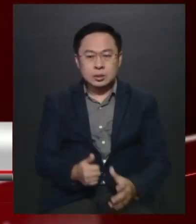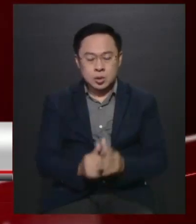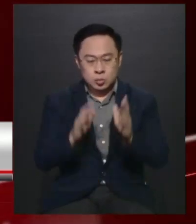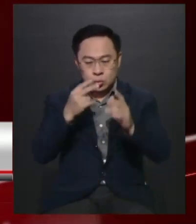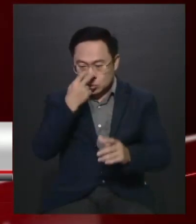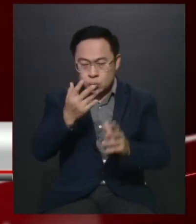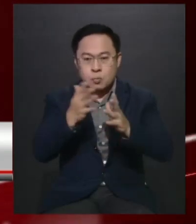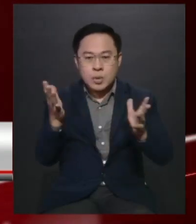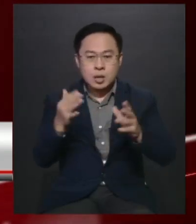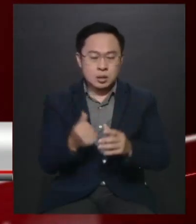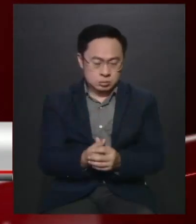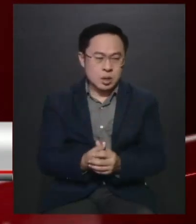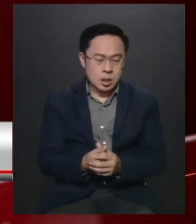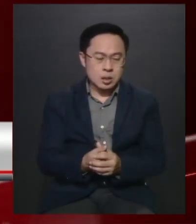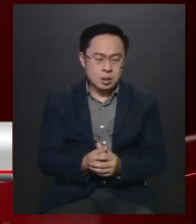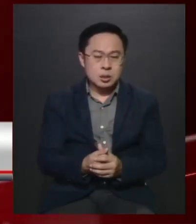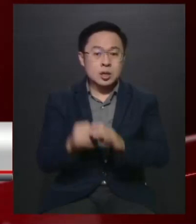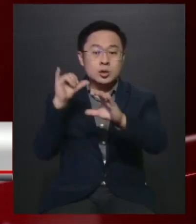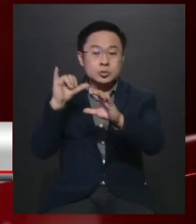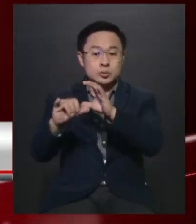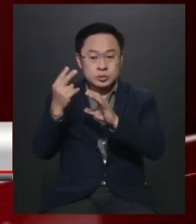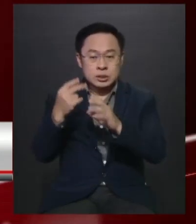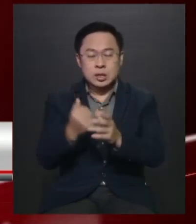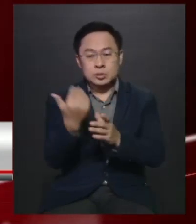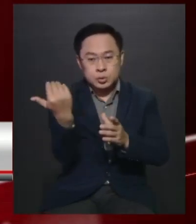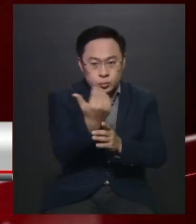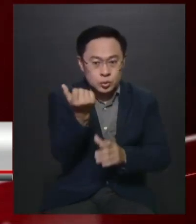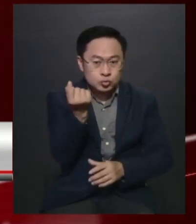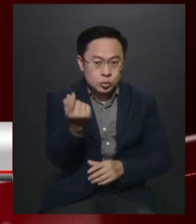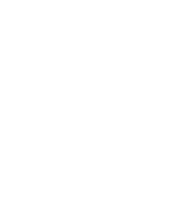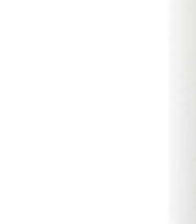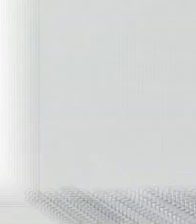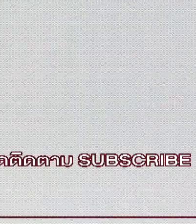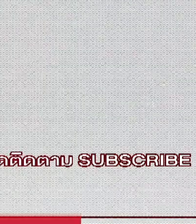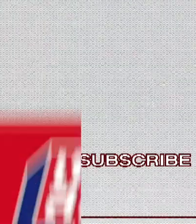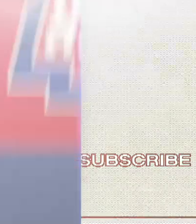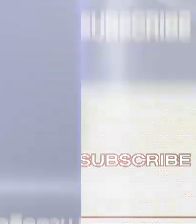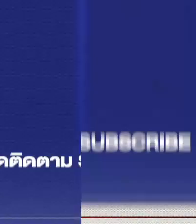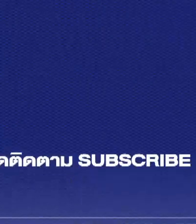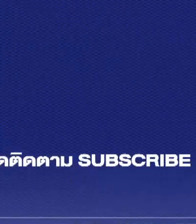คนอันนั้นคนมันเบิ้ลไปอีกแน่นอน แล้วรวมทีวีอีกนะคะก็คิดว่าเนี่ย